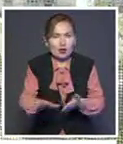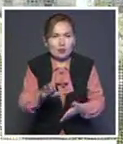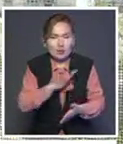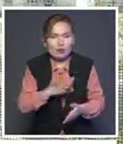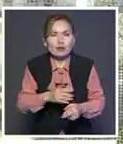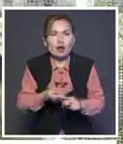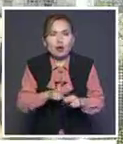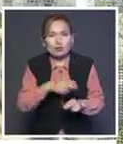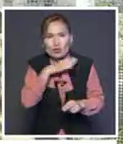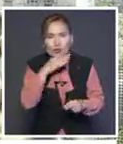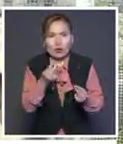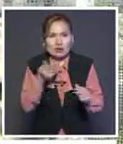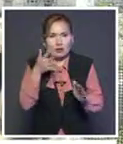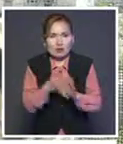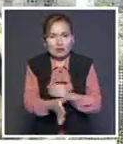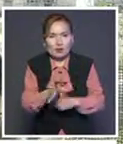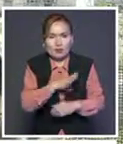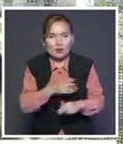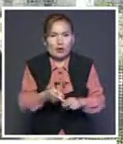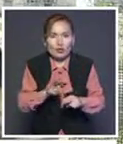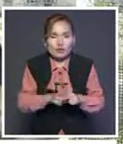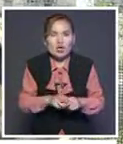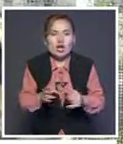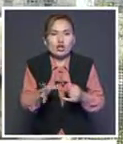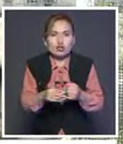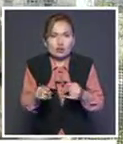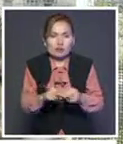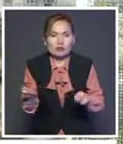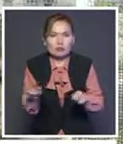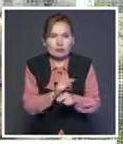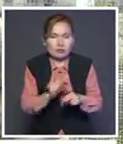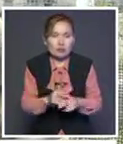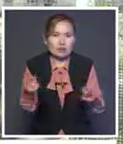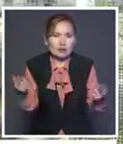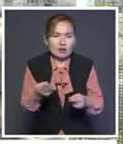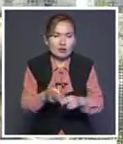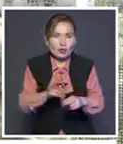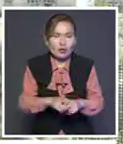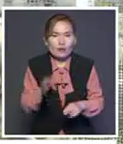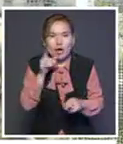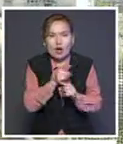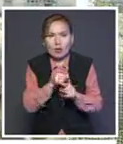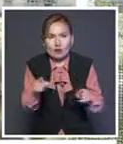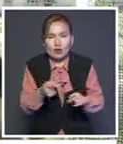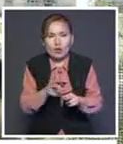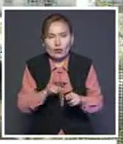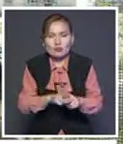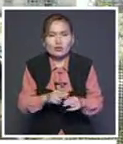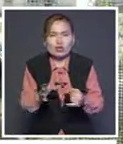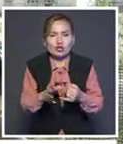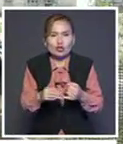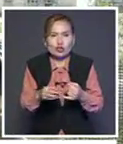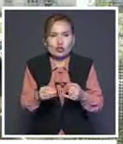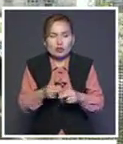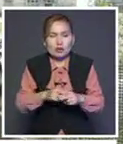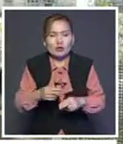азайып кетті. 10 түп солып, кеуіп қалды. Біраз өңдеген соң зиянкес жойылды. Бірнеше жыл бойы әктас қосып дәрі септім. Құрғақ